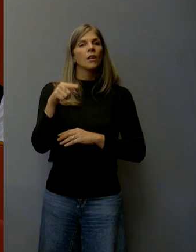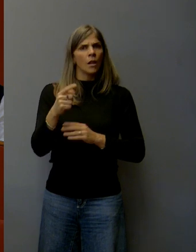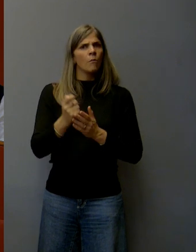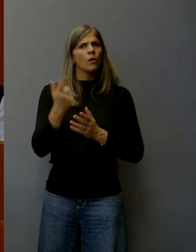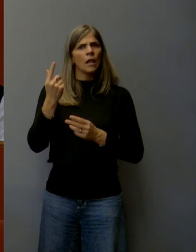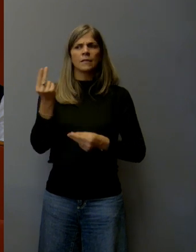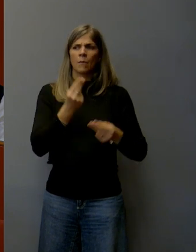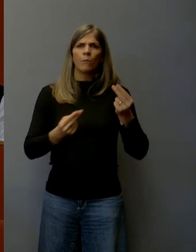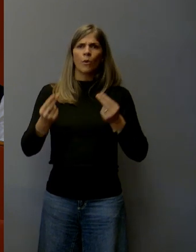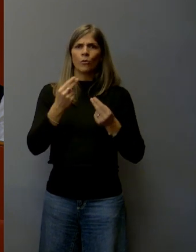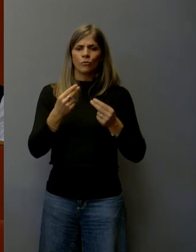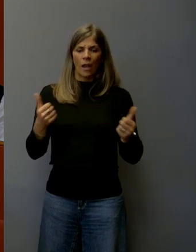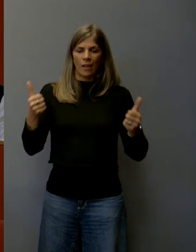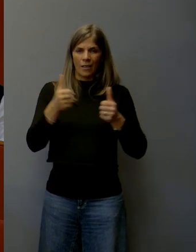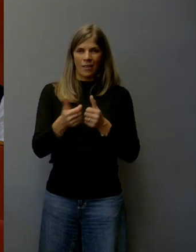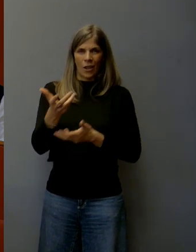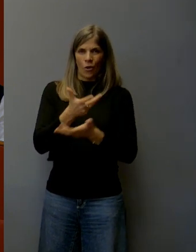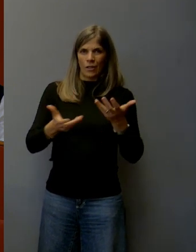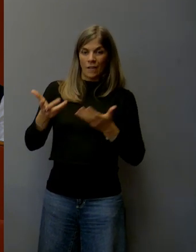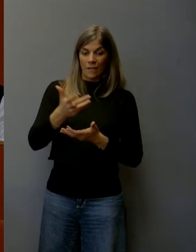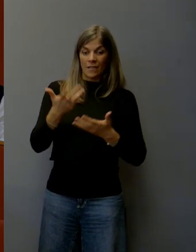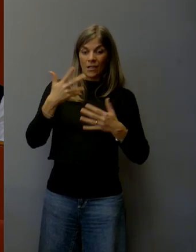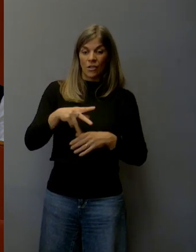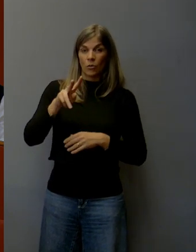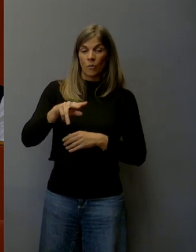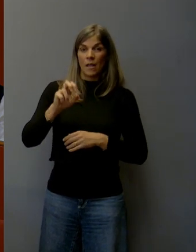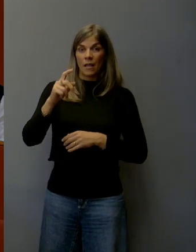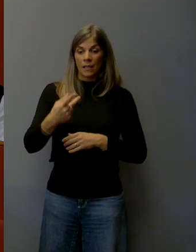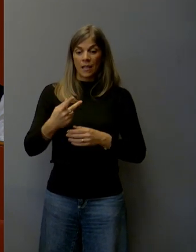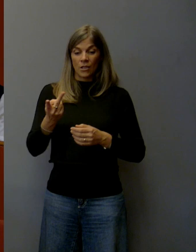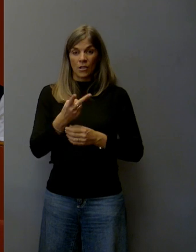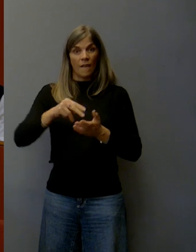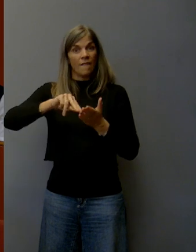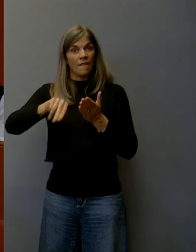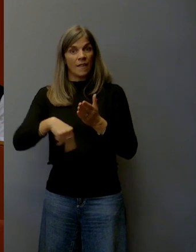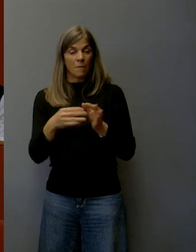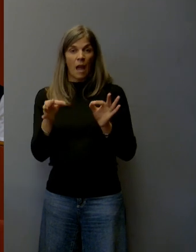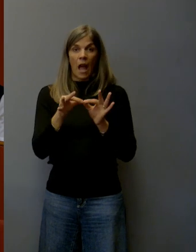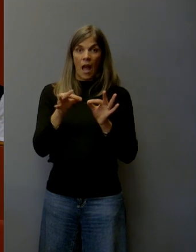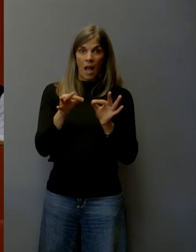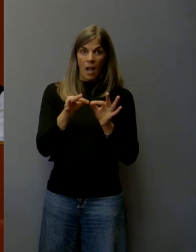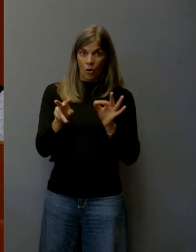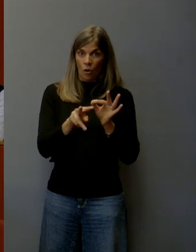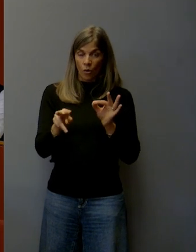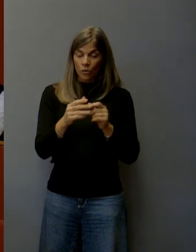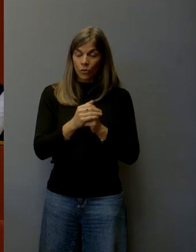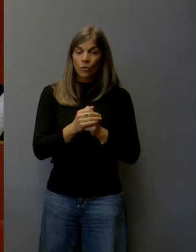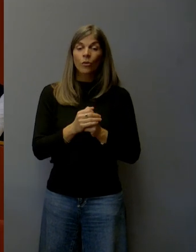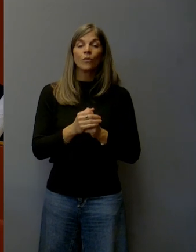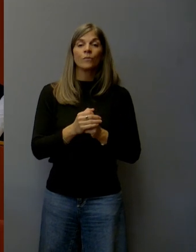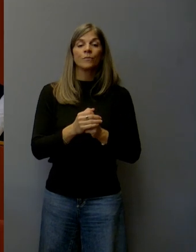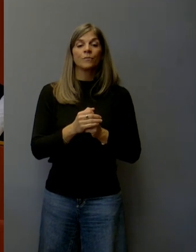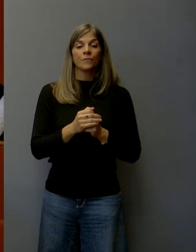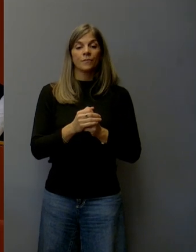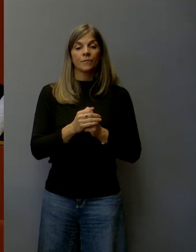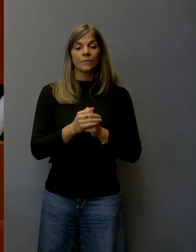condivisi era stata firmata nel 2013 una Intesa proprio tra MIUR e Ministero